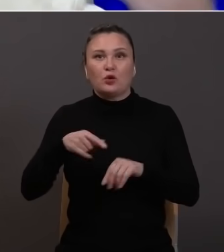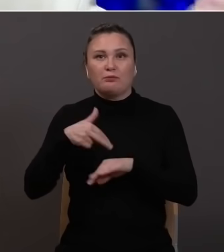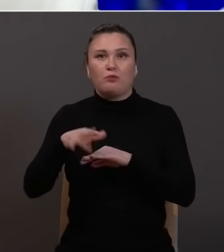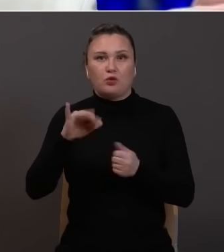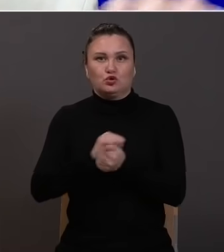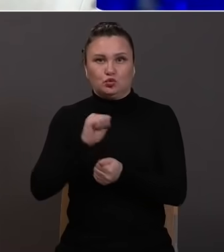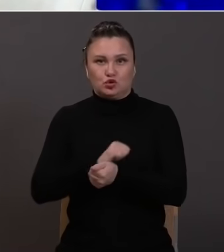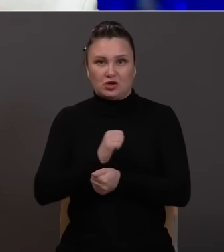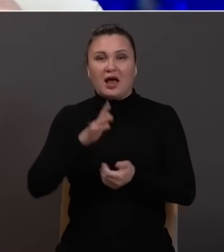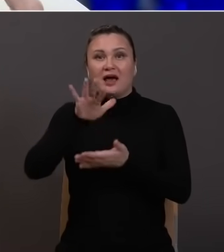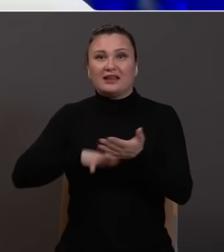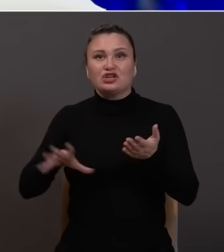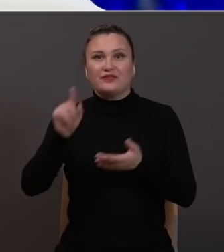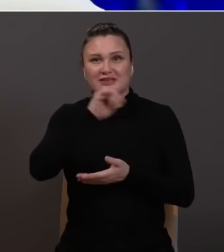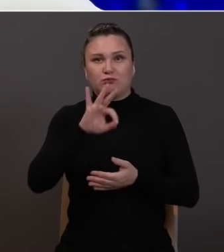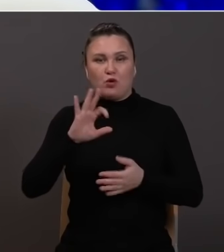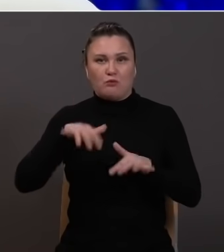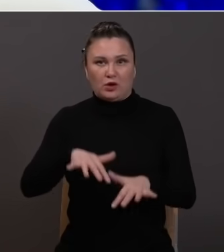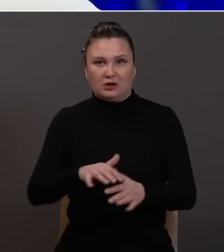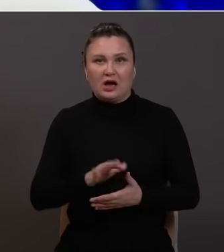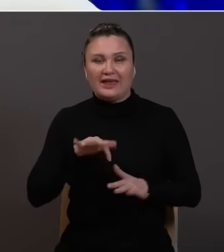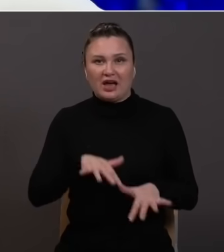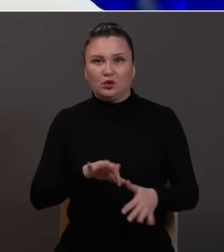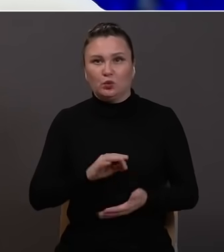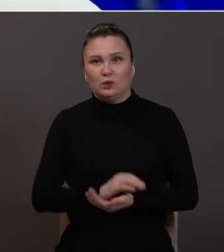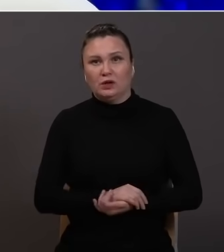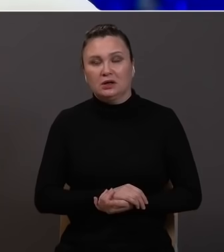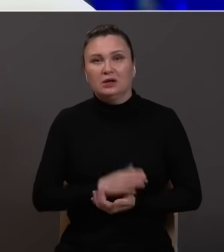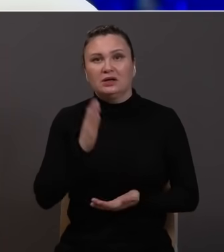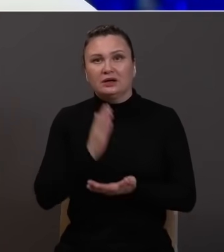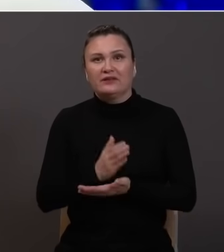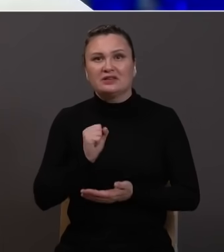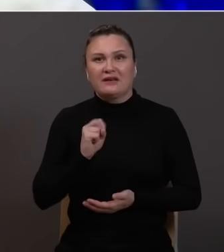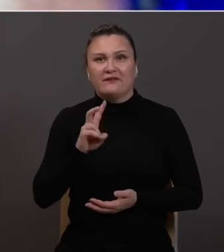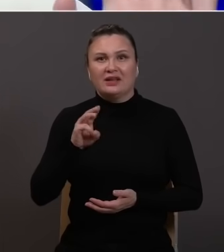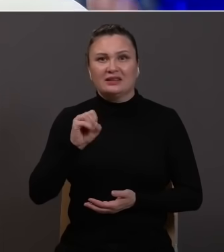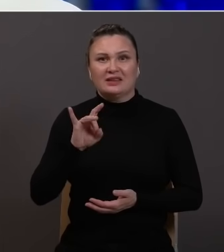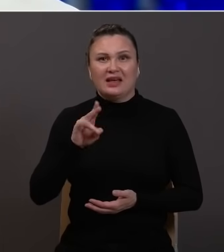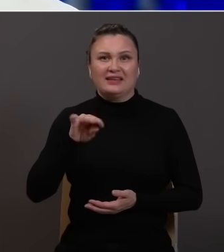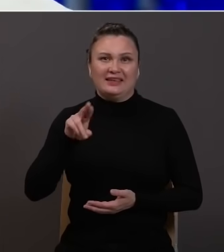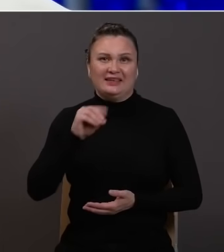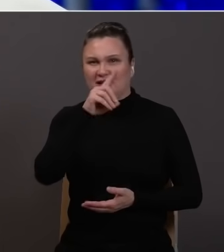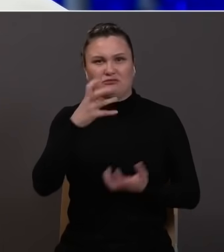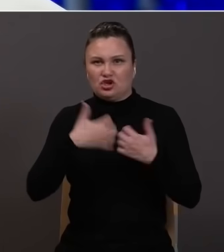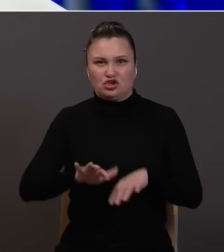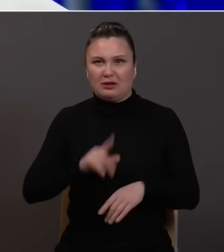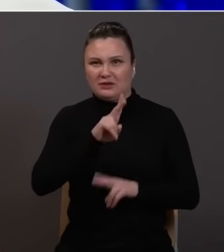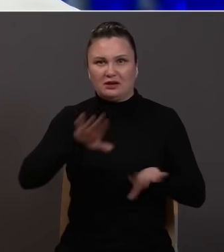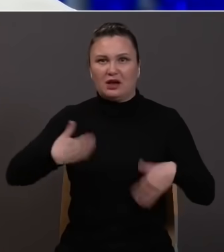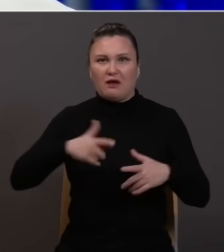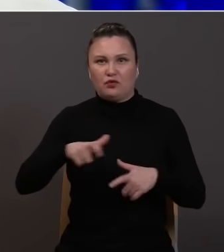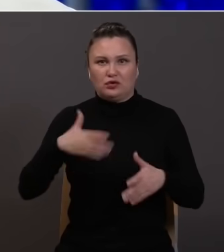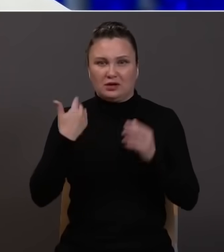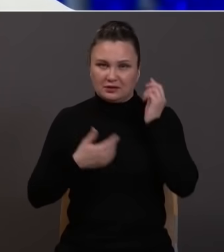проходит по суши. Дальше везде он проходит просто по океану. Ну, соответственно, есть в Антарктиде, где он проходит, но там мы не считаем, потому что там никого нету